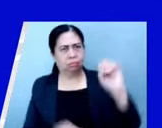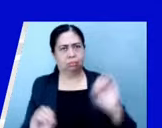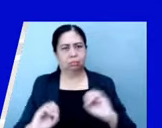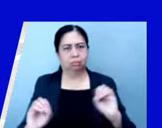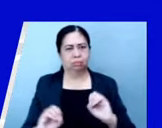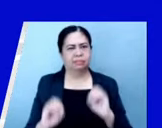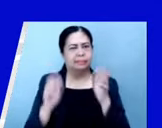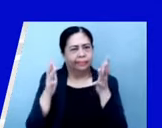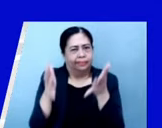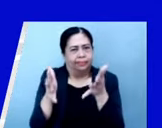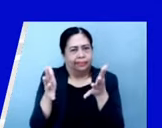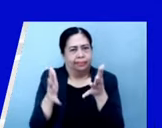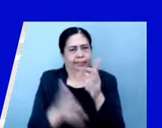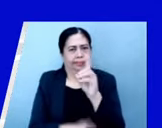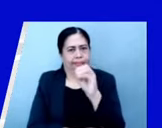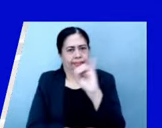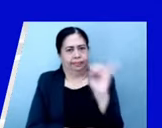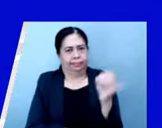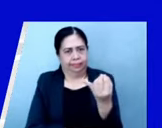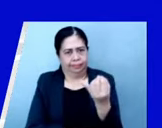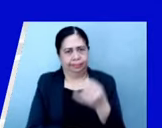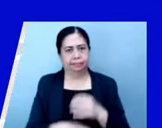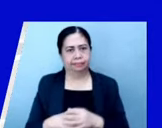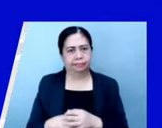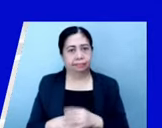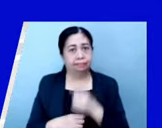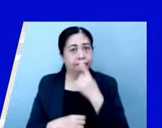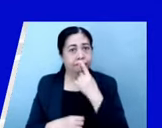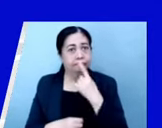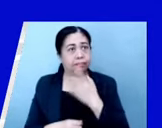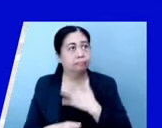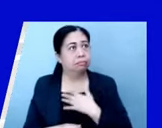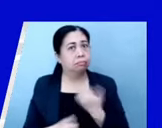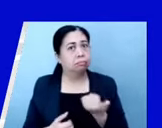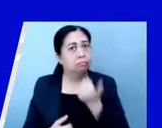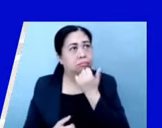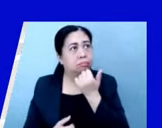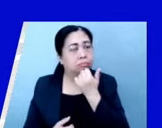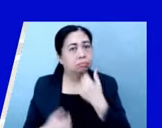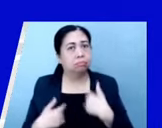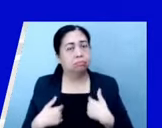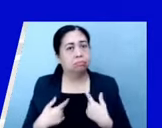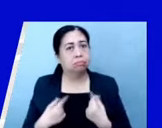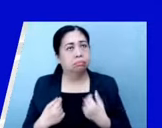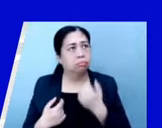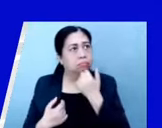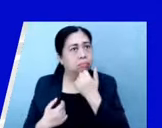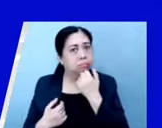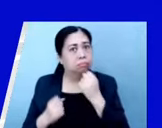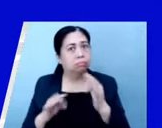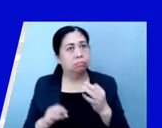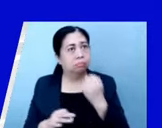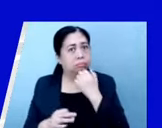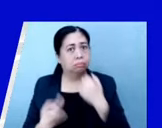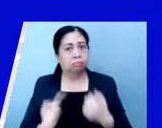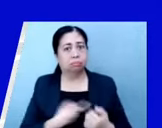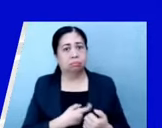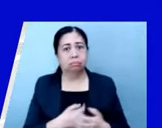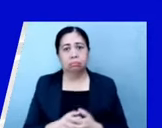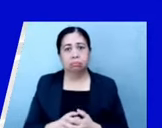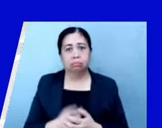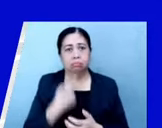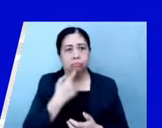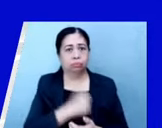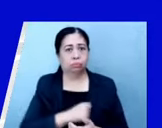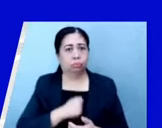yung DOJ na magsabi kung anong crime committed. Kung meron mang nasaktan, di asensya. Pero para